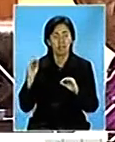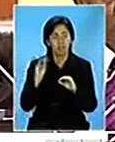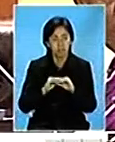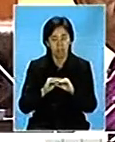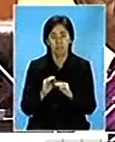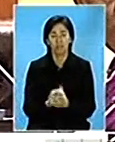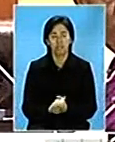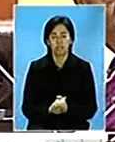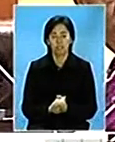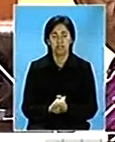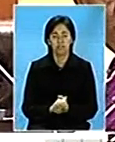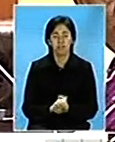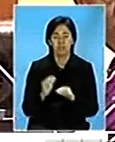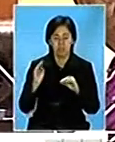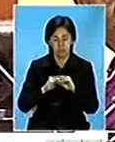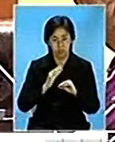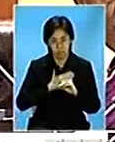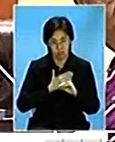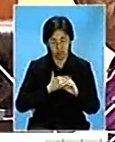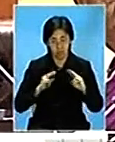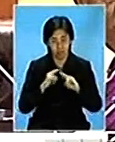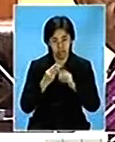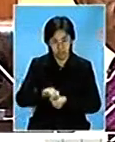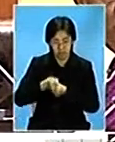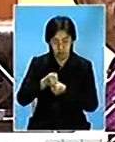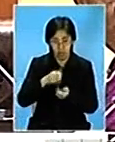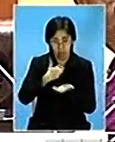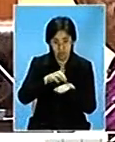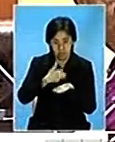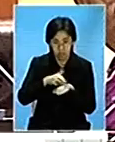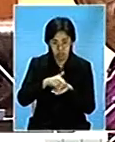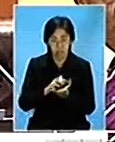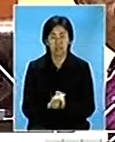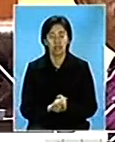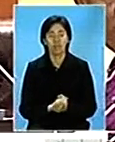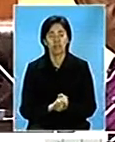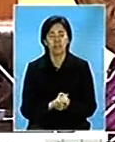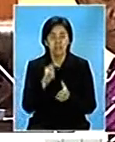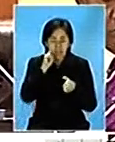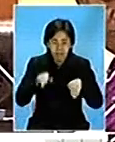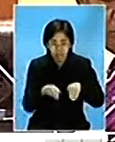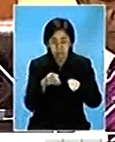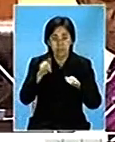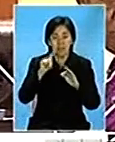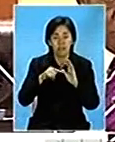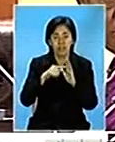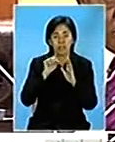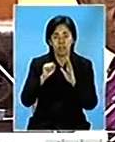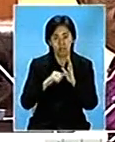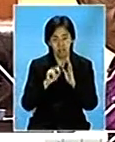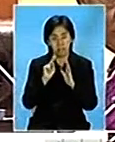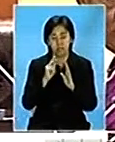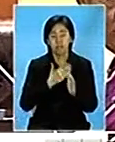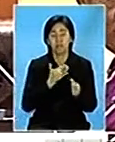รณีที่ส่วนที่เกี่ยวข้องกับกระทรวงเกษตรและสหกรณ์นะครับกรณีแม่น้ำป่าสักนั้นขออนุญาตกราบเรียนว่